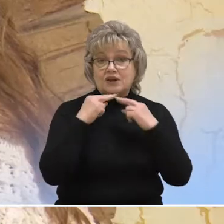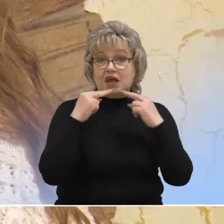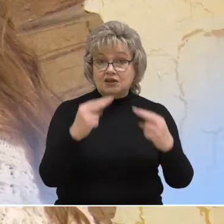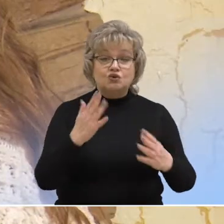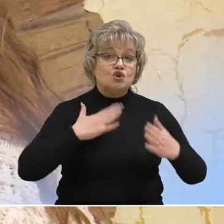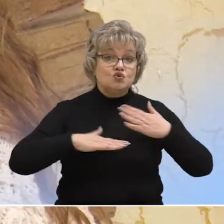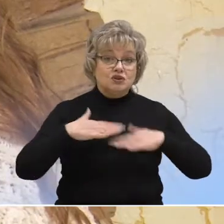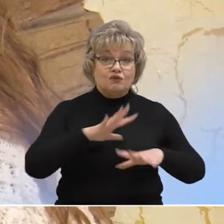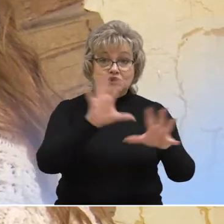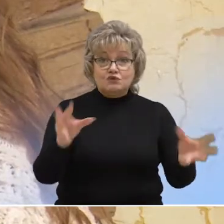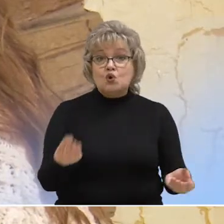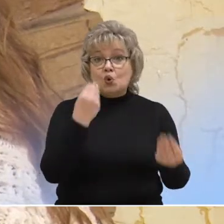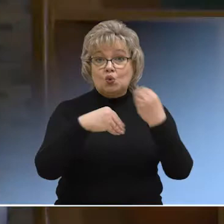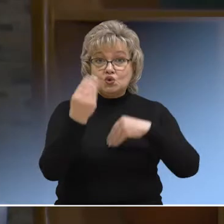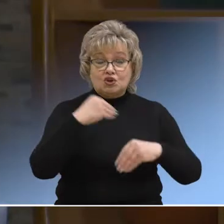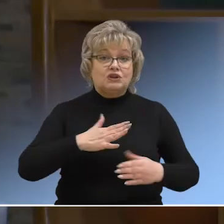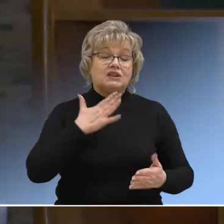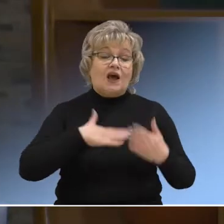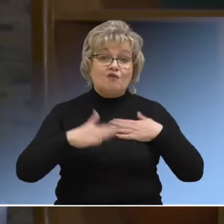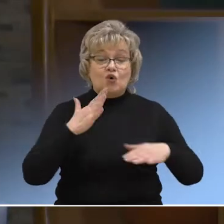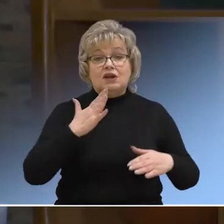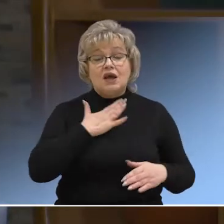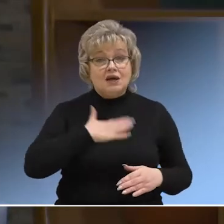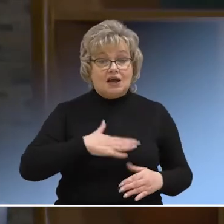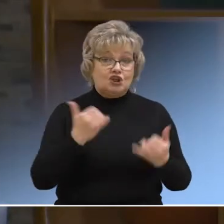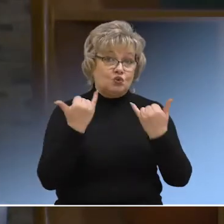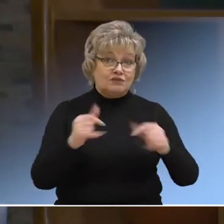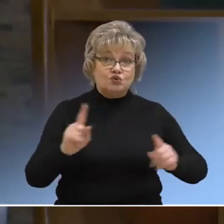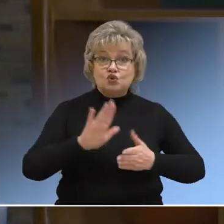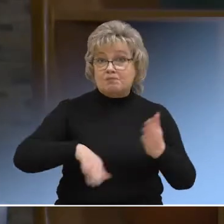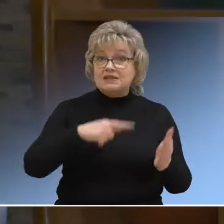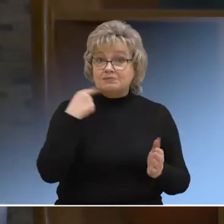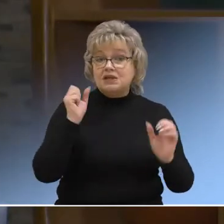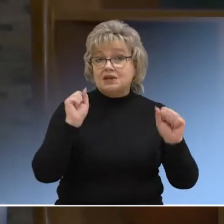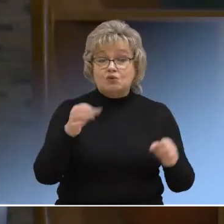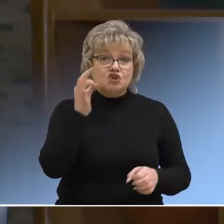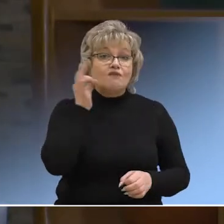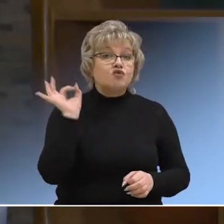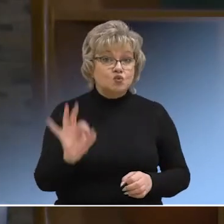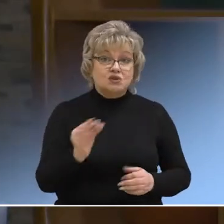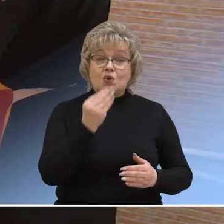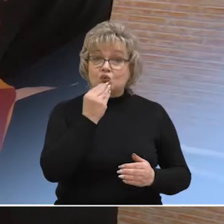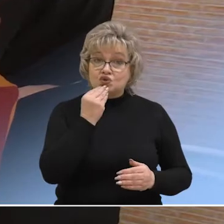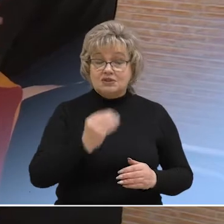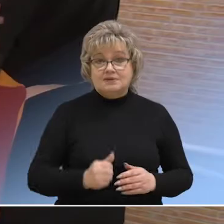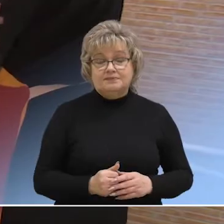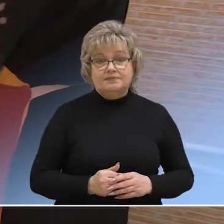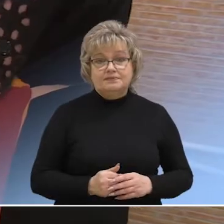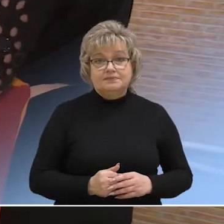С удовольствием все кушают, довольны, рады и очень удивлены тем, что без мяса можно вкусно кушать.